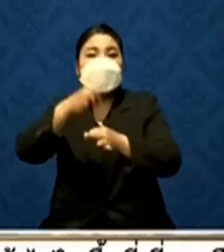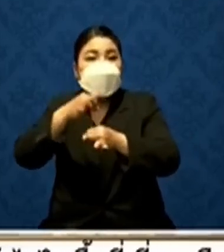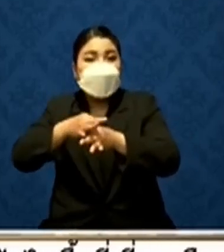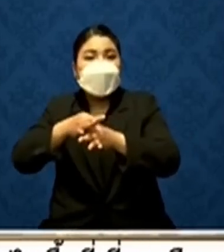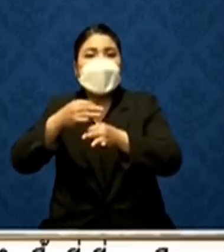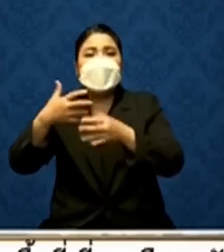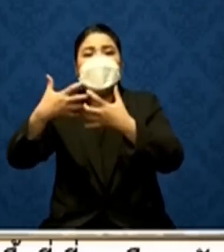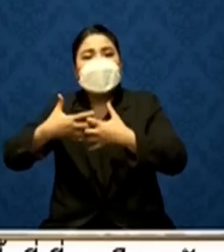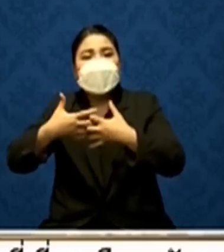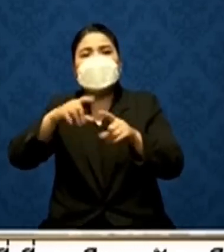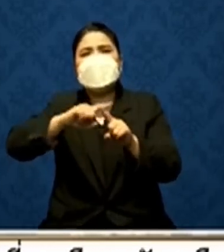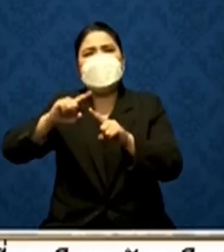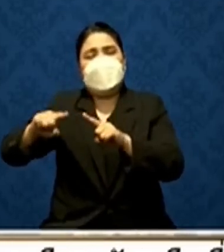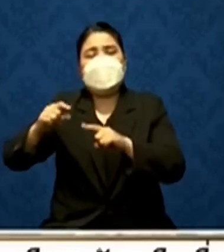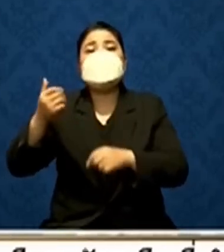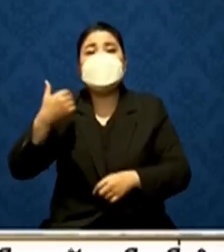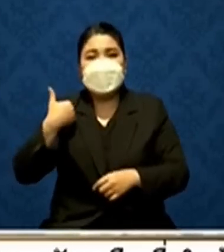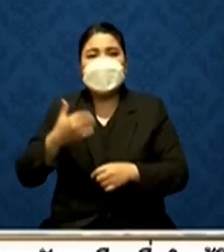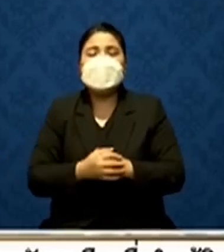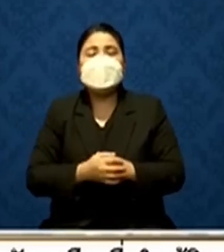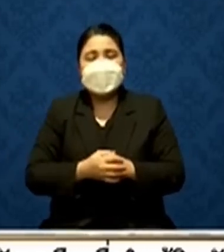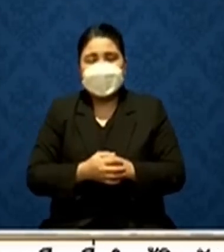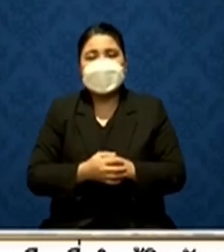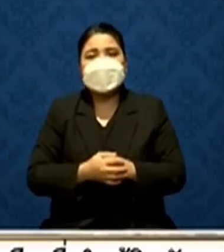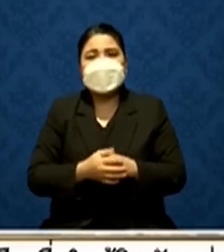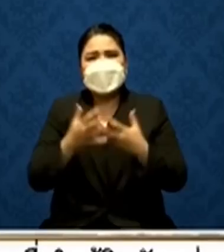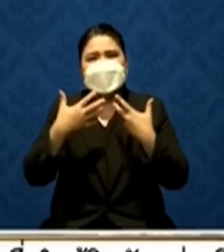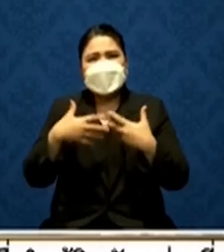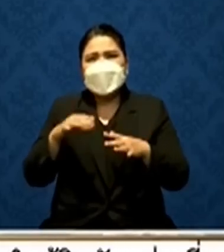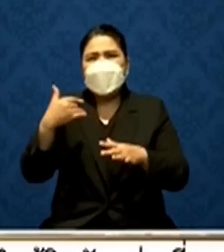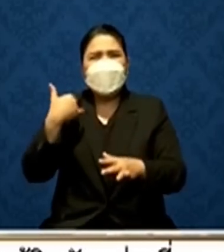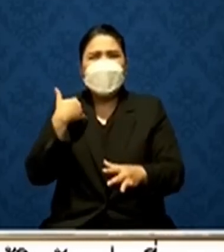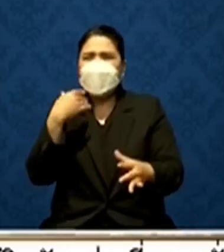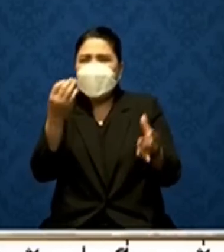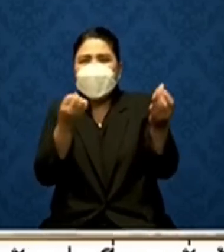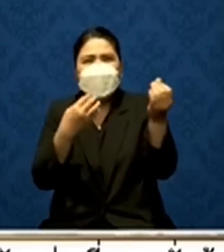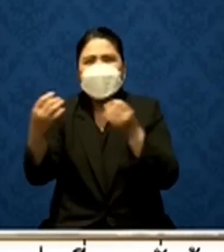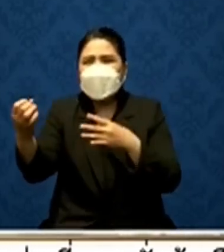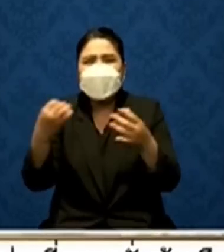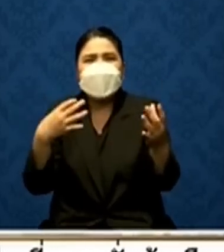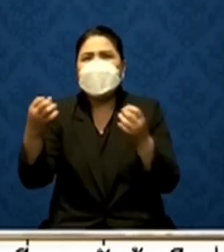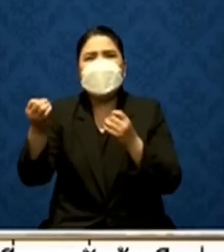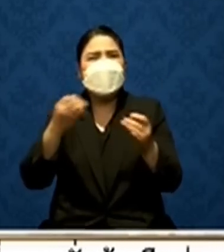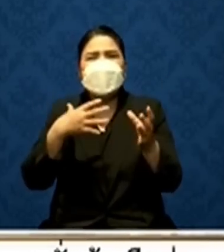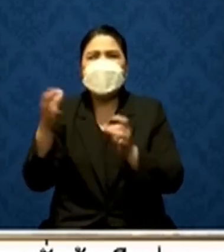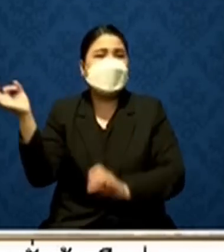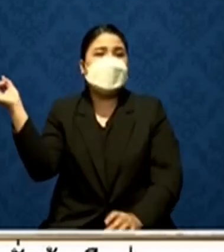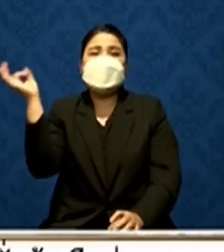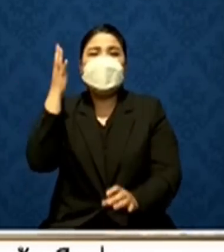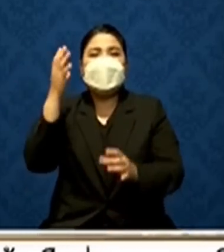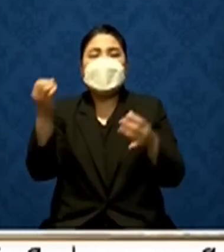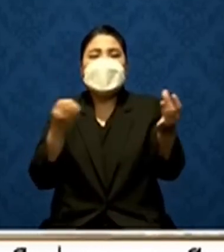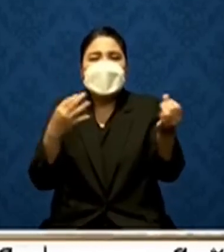กำลังกลับมีเสียงแซ่ซ้องสรรเสริญดังขึ้นหลังจากนั้นแต่